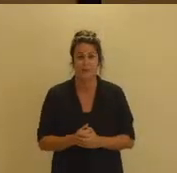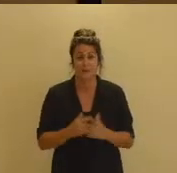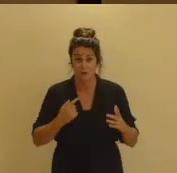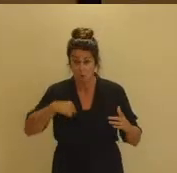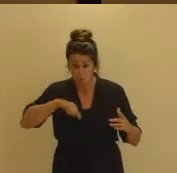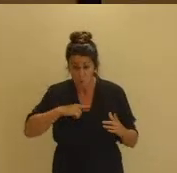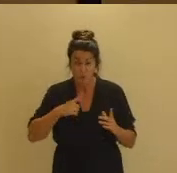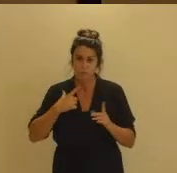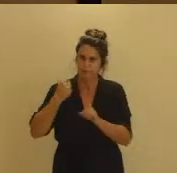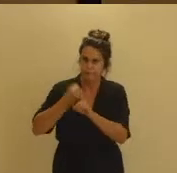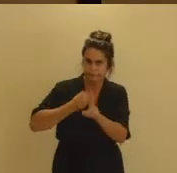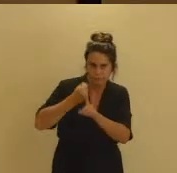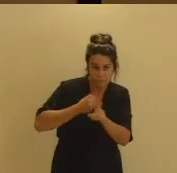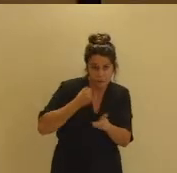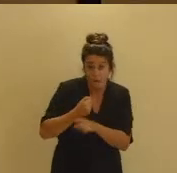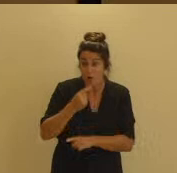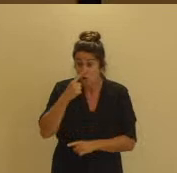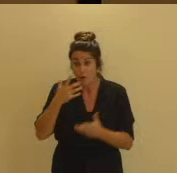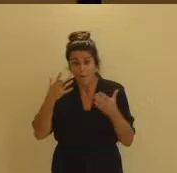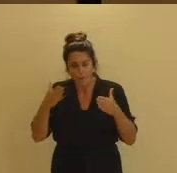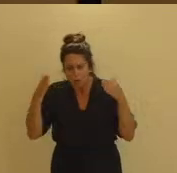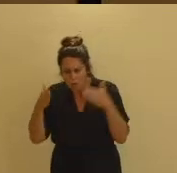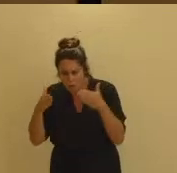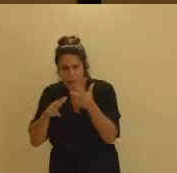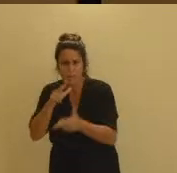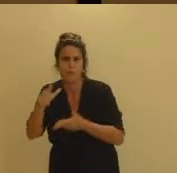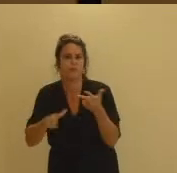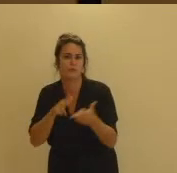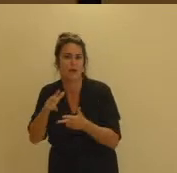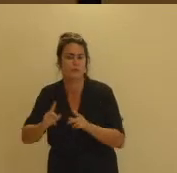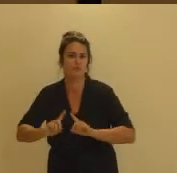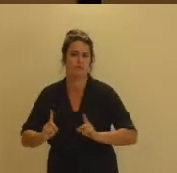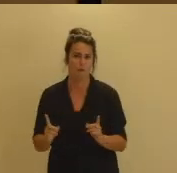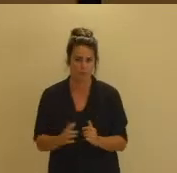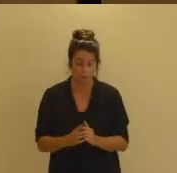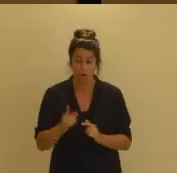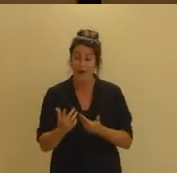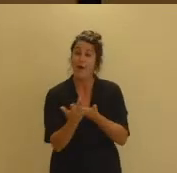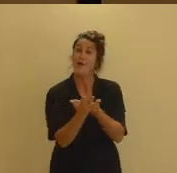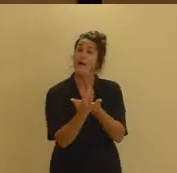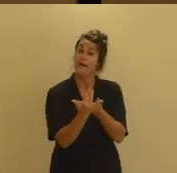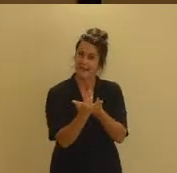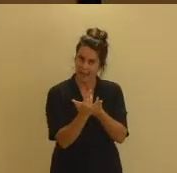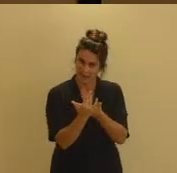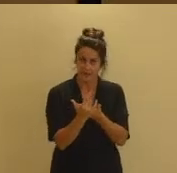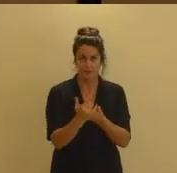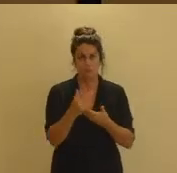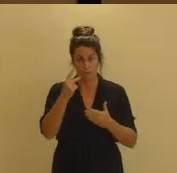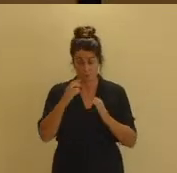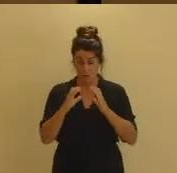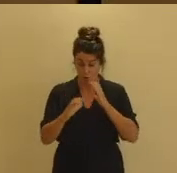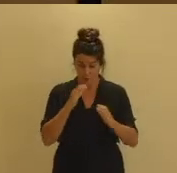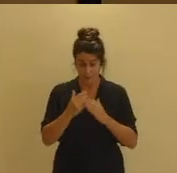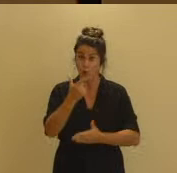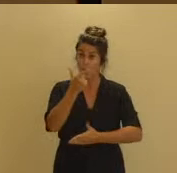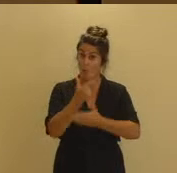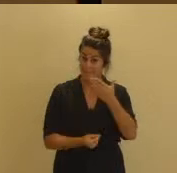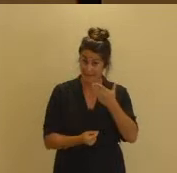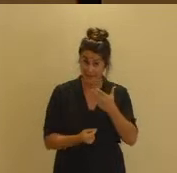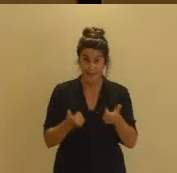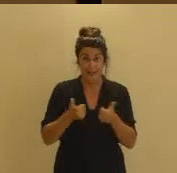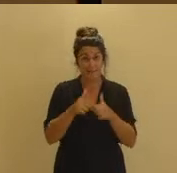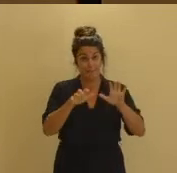domaine me paraît contre-productif. Votre courrier respecte la règle de la communication bilingue avec